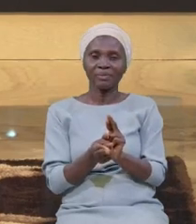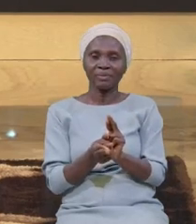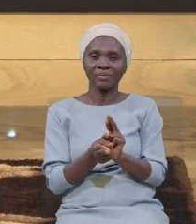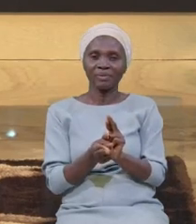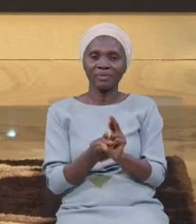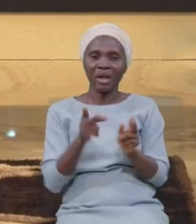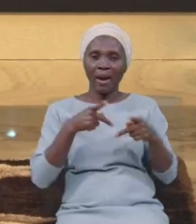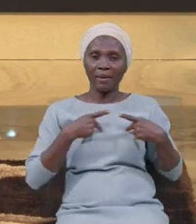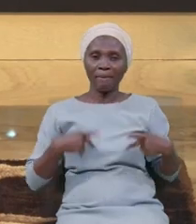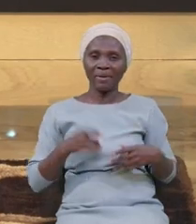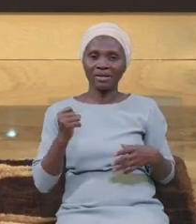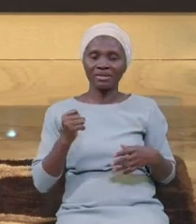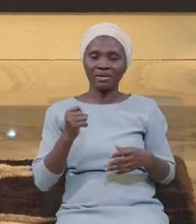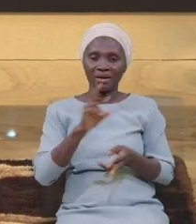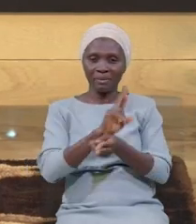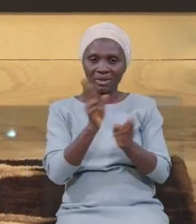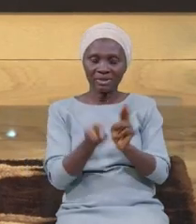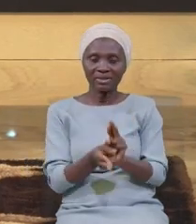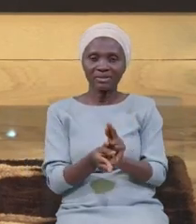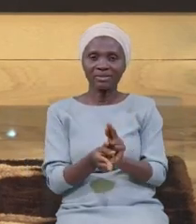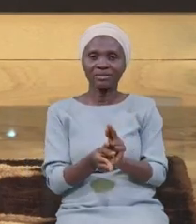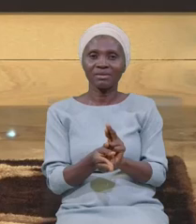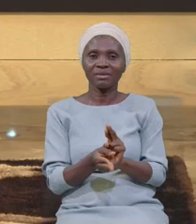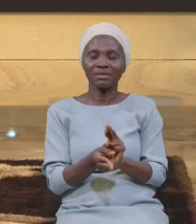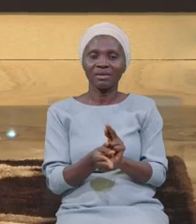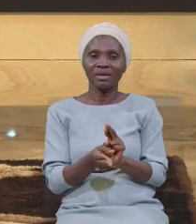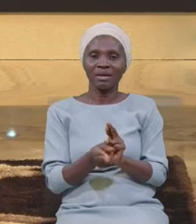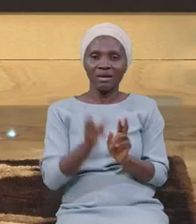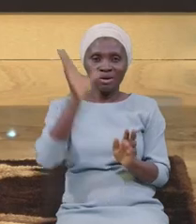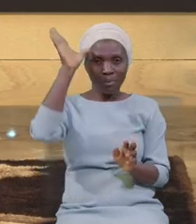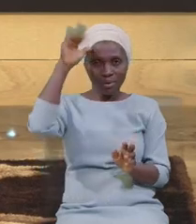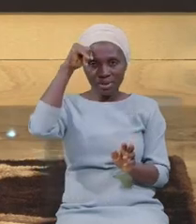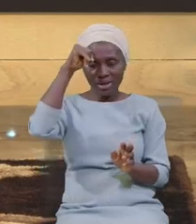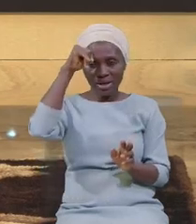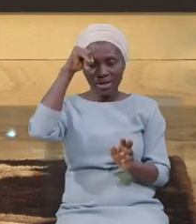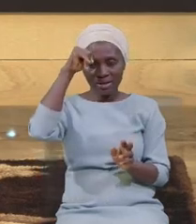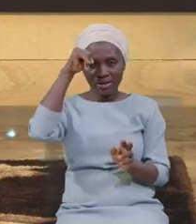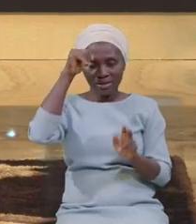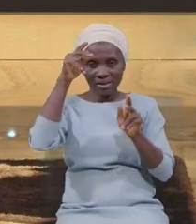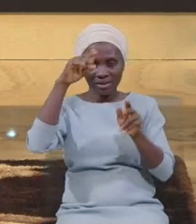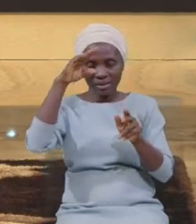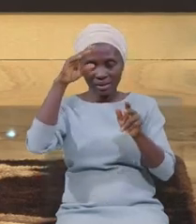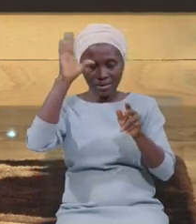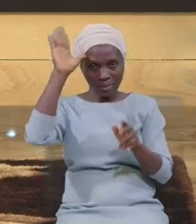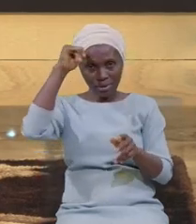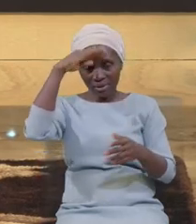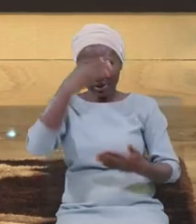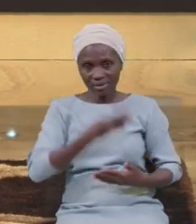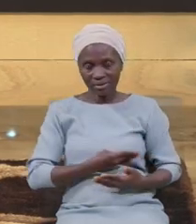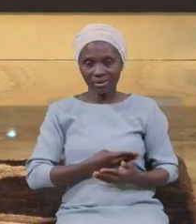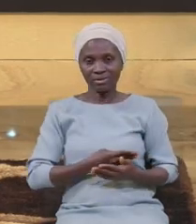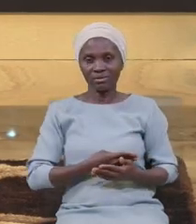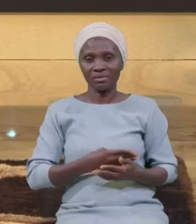la repentance des sacrificateurs, la repentance des prodigues, la repentance des